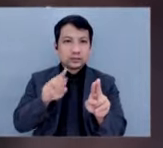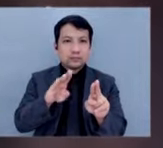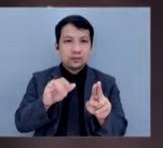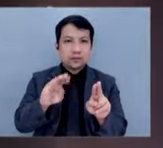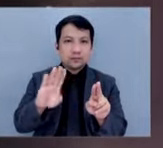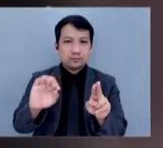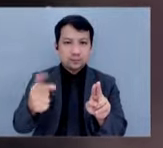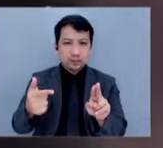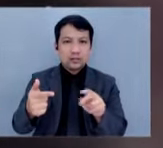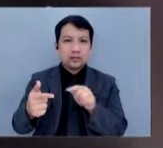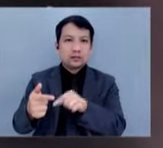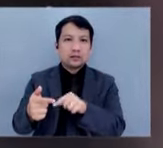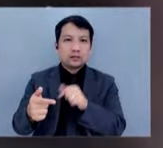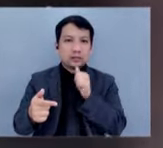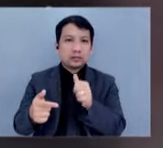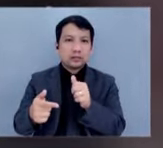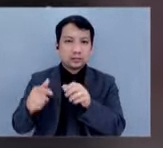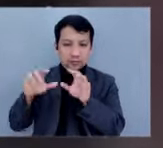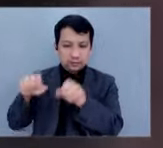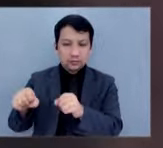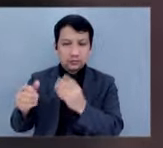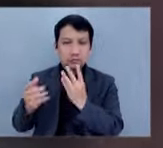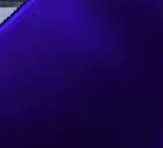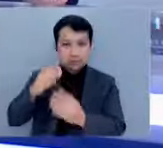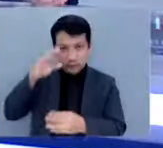insidente. Nakakulong na raw ang suspect.